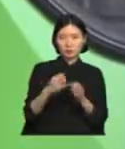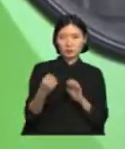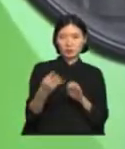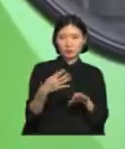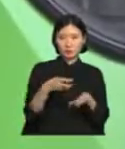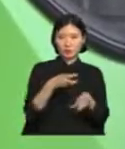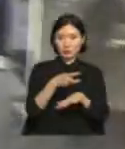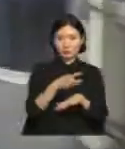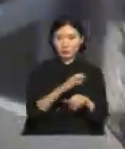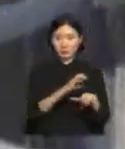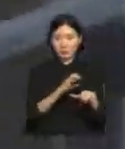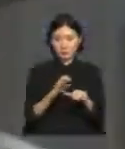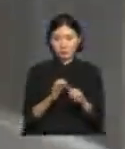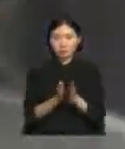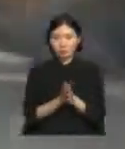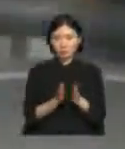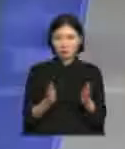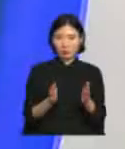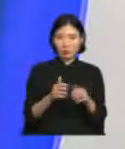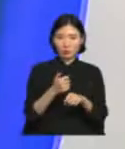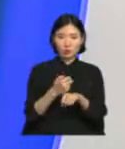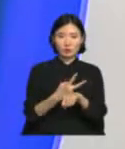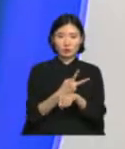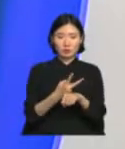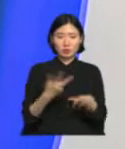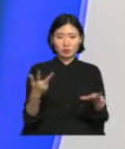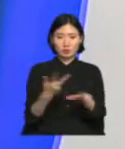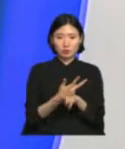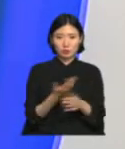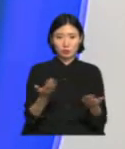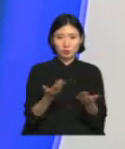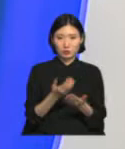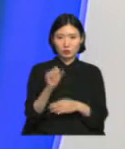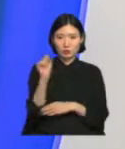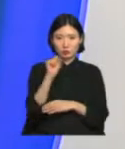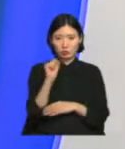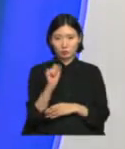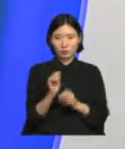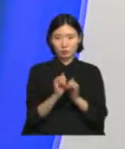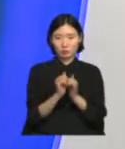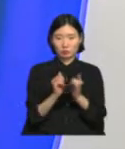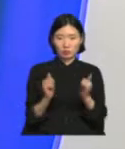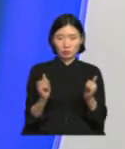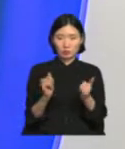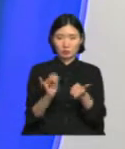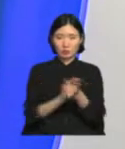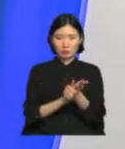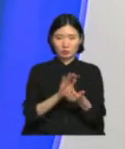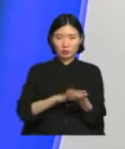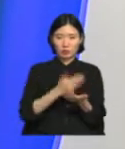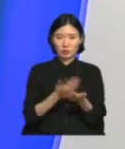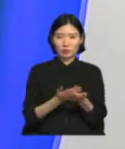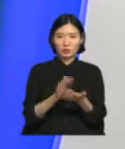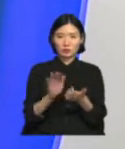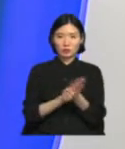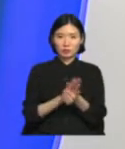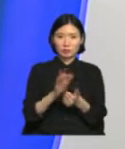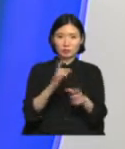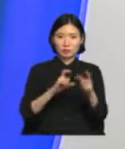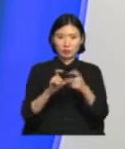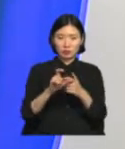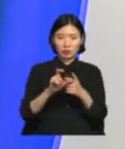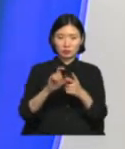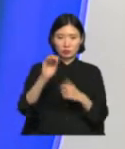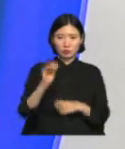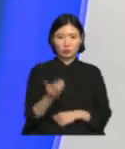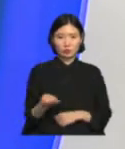도입 등을 추진하고요. 주 52시간 근무 등 운수 노동자의 처우 개선 등을 통해서 서비스 품질을 한층 더 높일